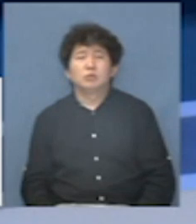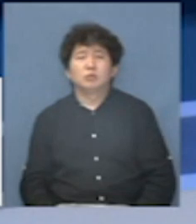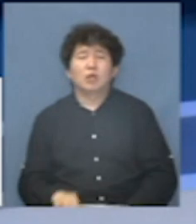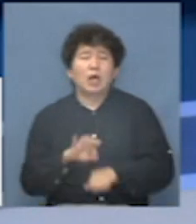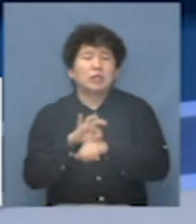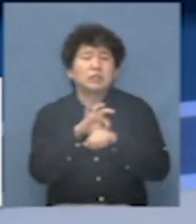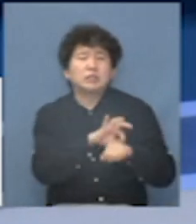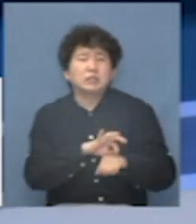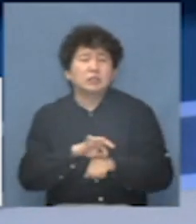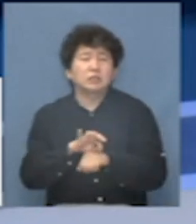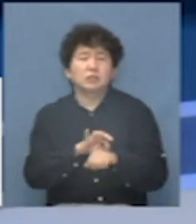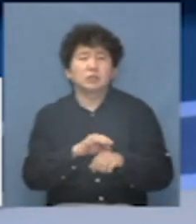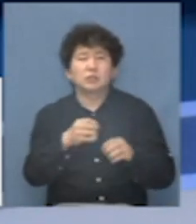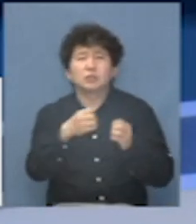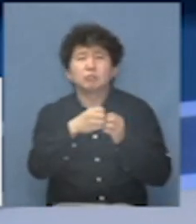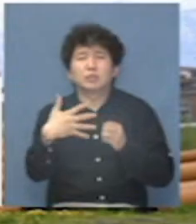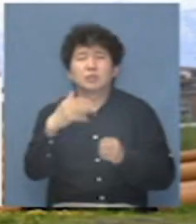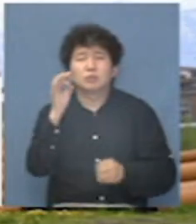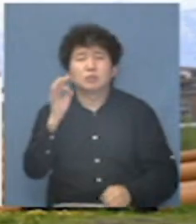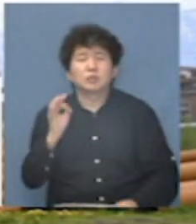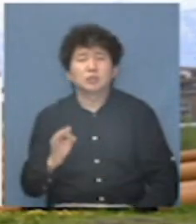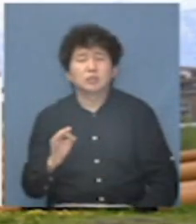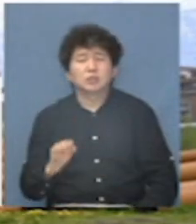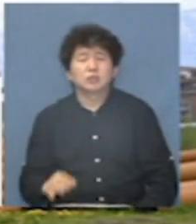на 10%.